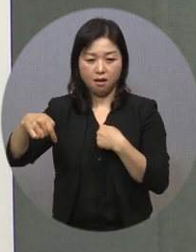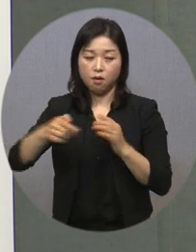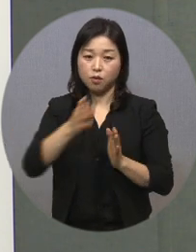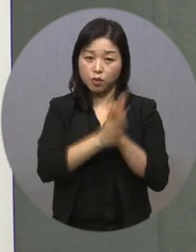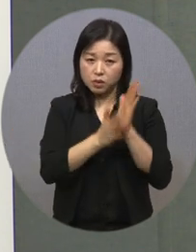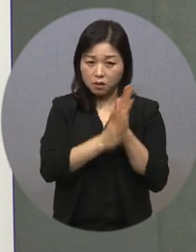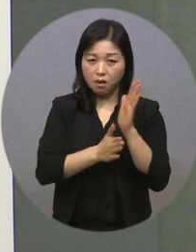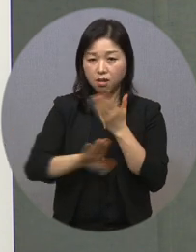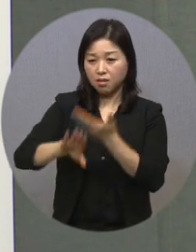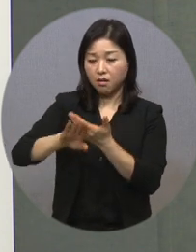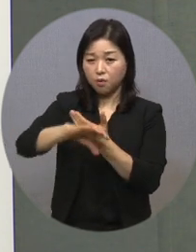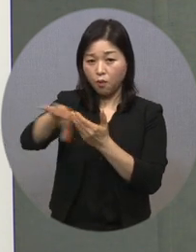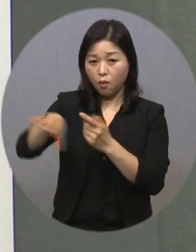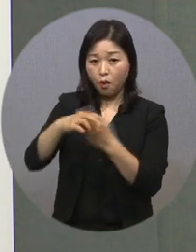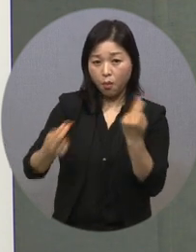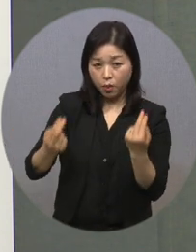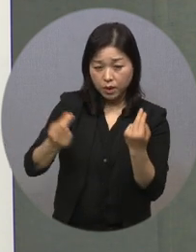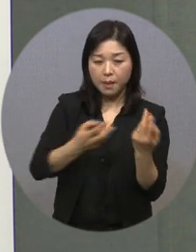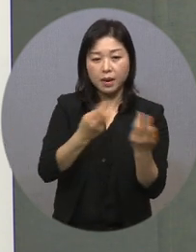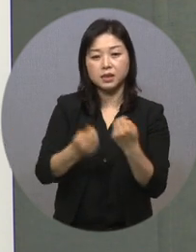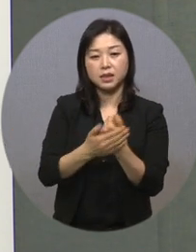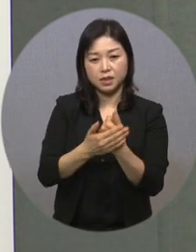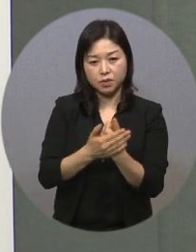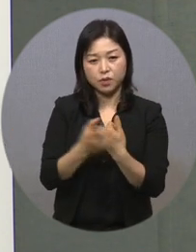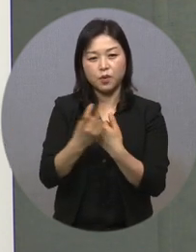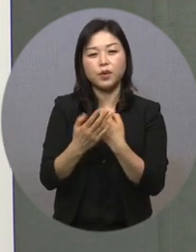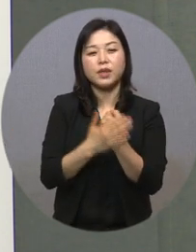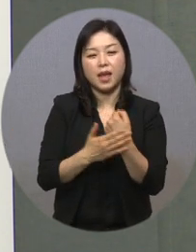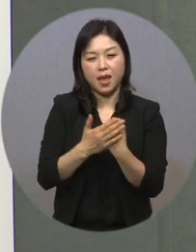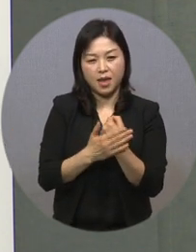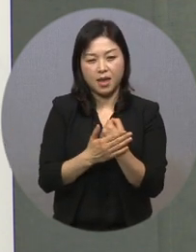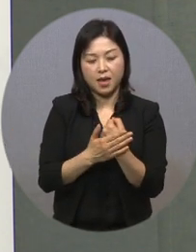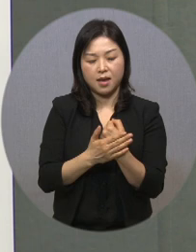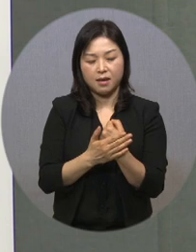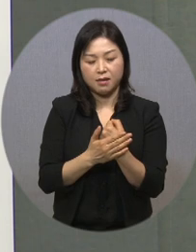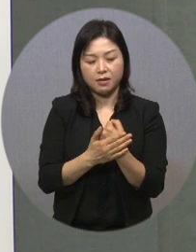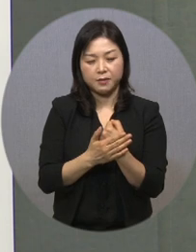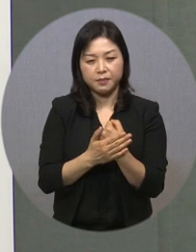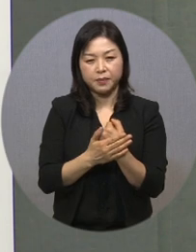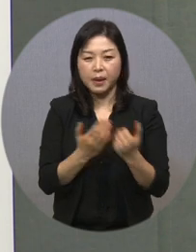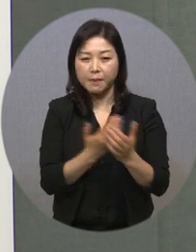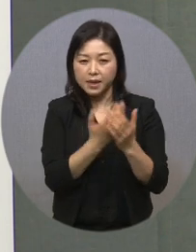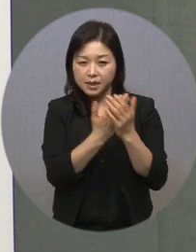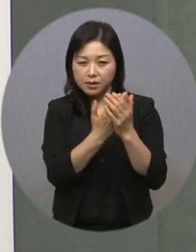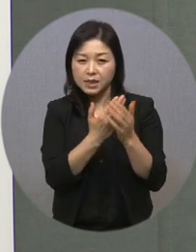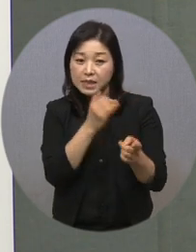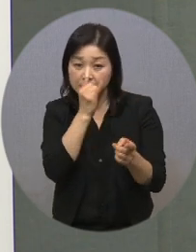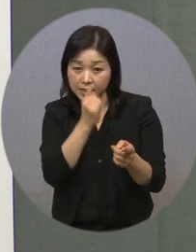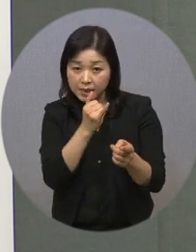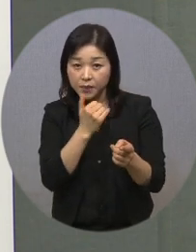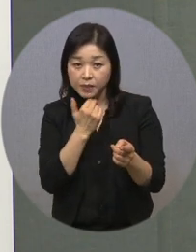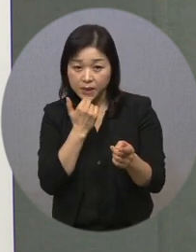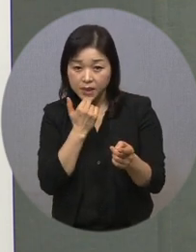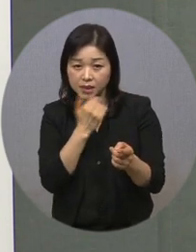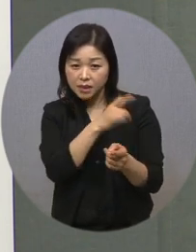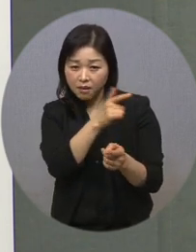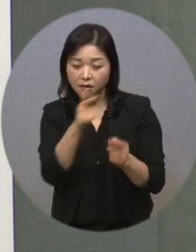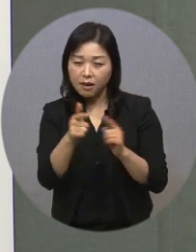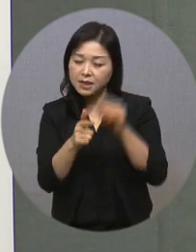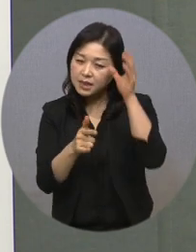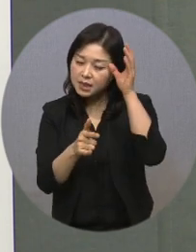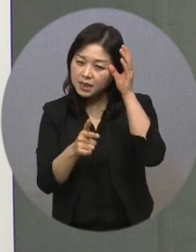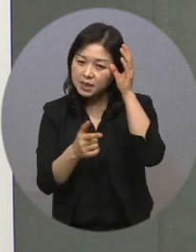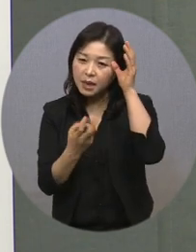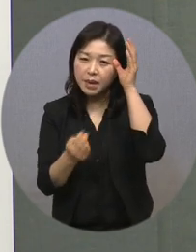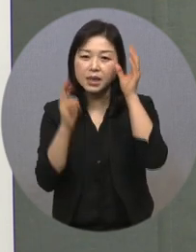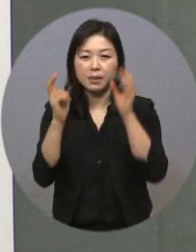못지않게 많은 지원과 어떤 혜택 그리고 발전의 여지 막 이런 것을 기대를